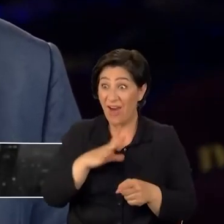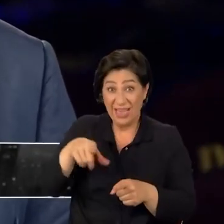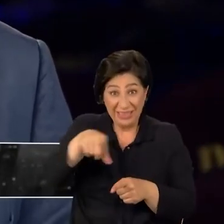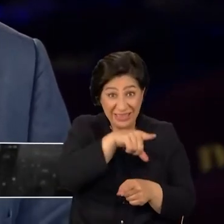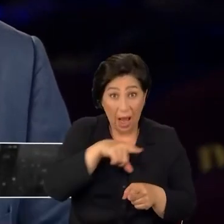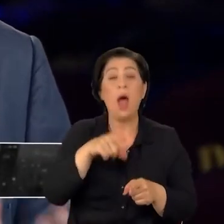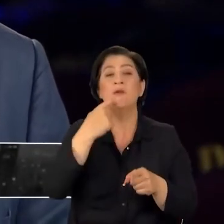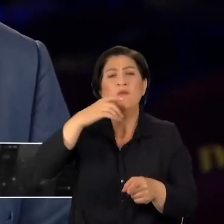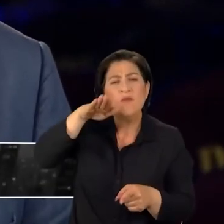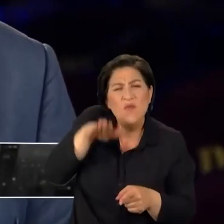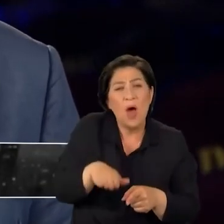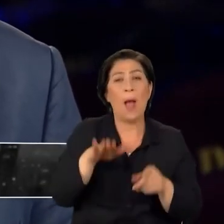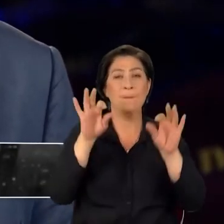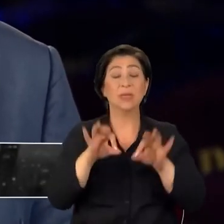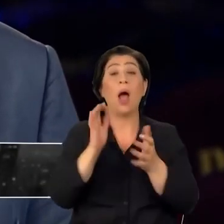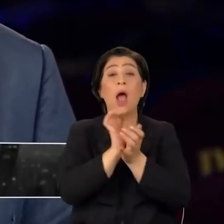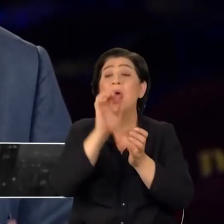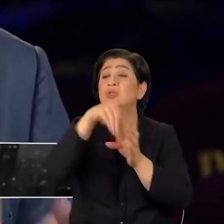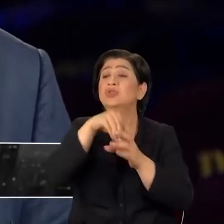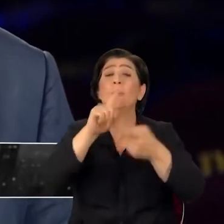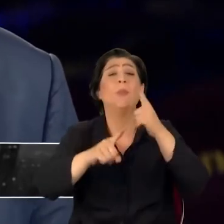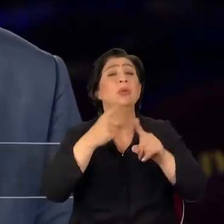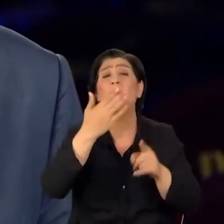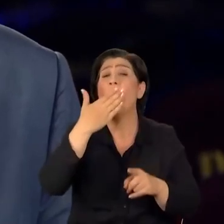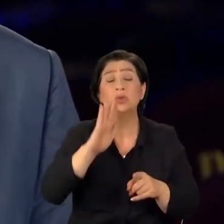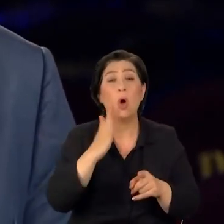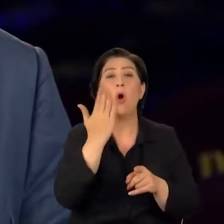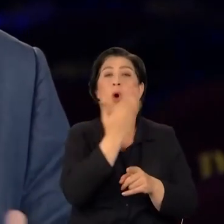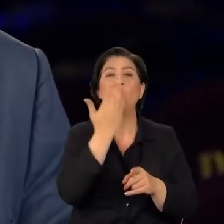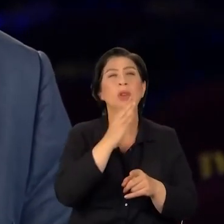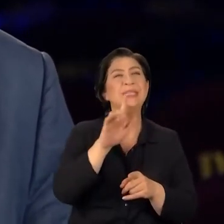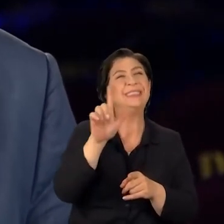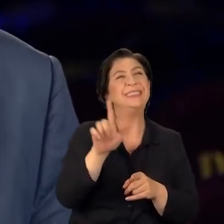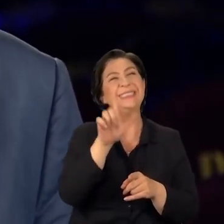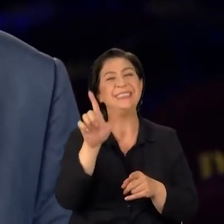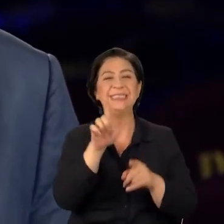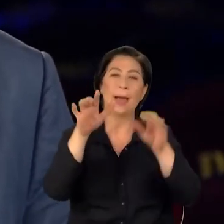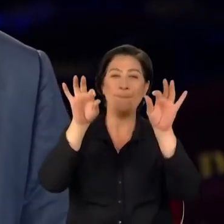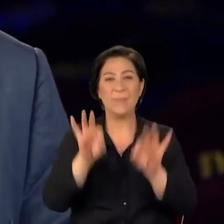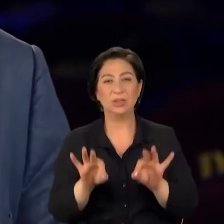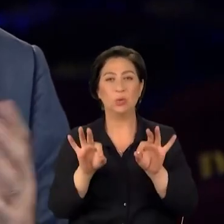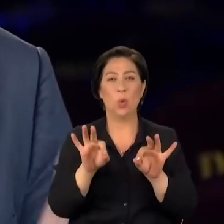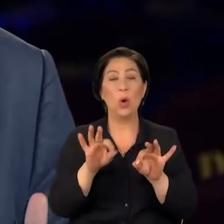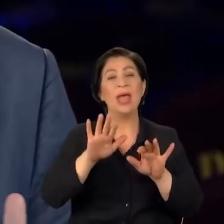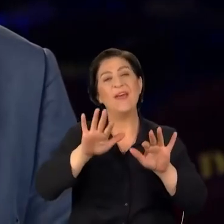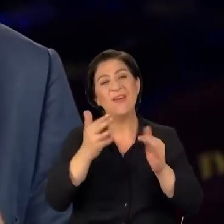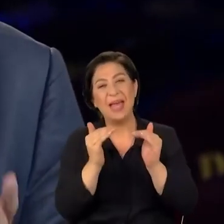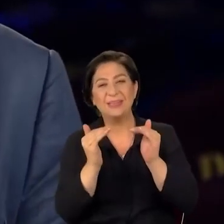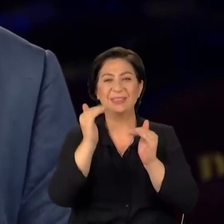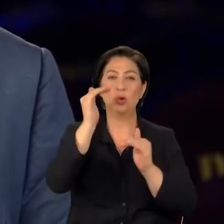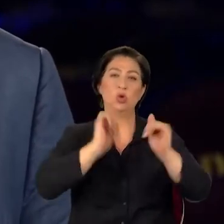bu. Hı. Ama eğer ailede siyaset yoksa çoğunlukla okulda, yani lisede biçimlenebiliyor ya da bunun daha da